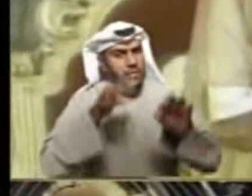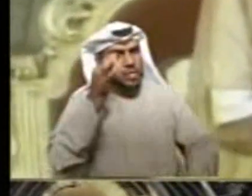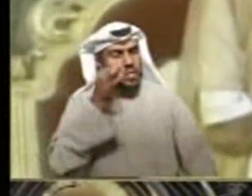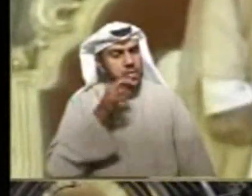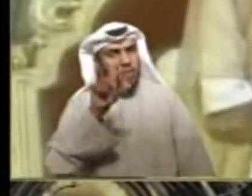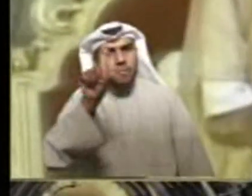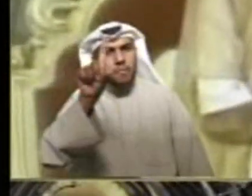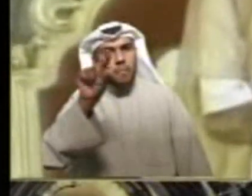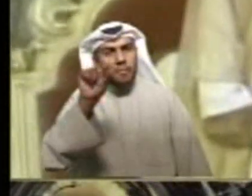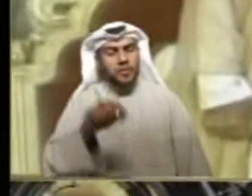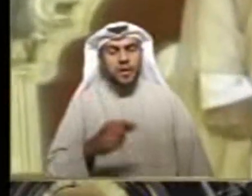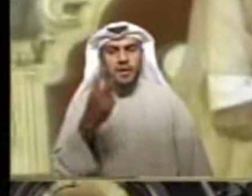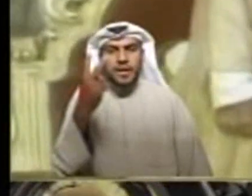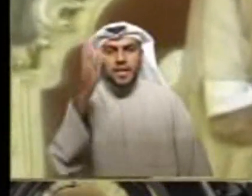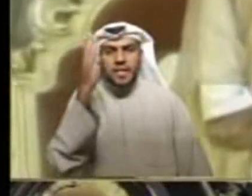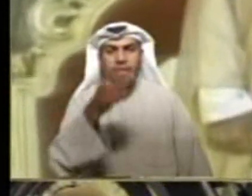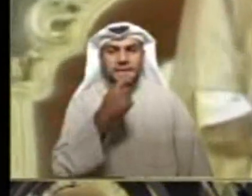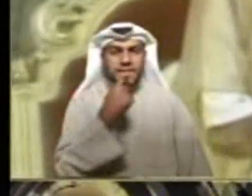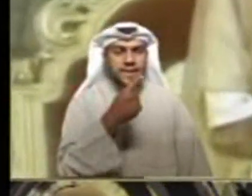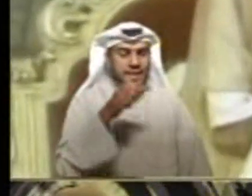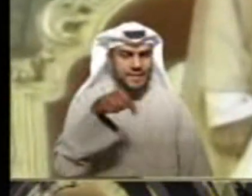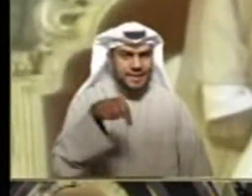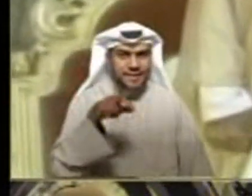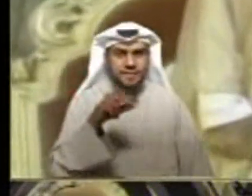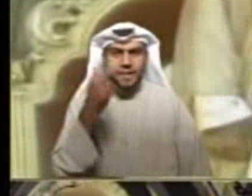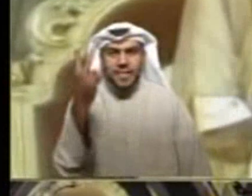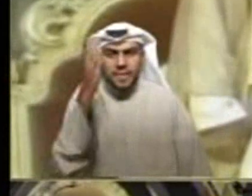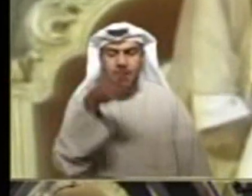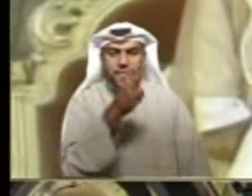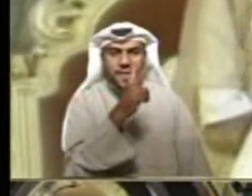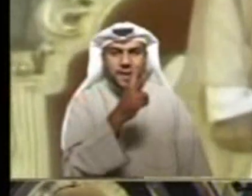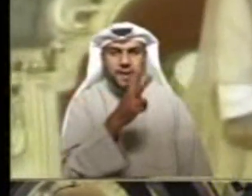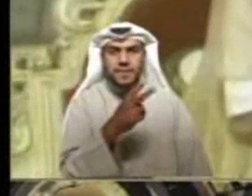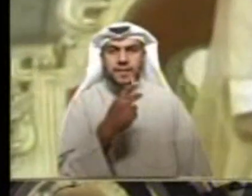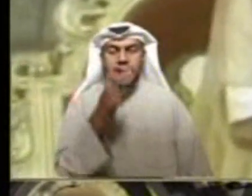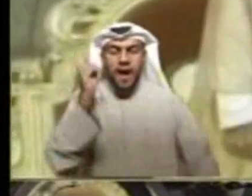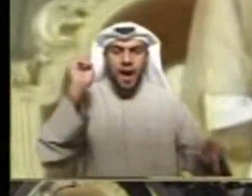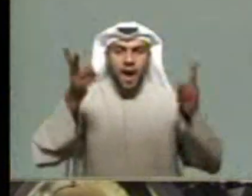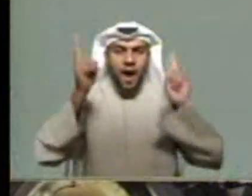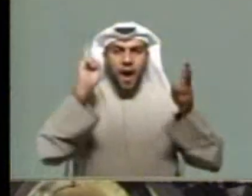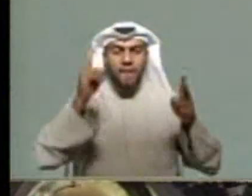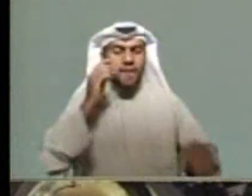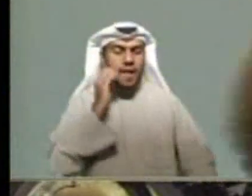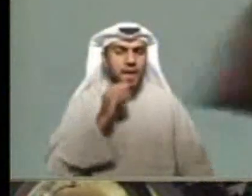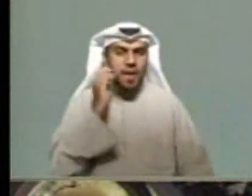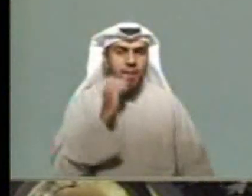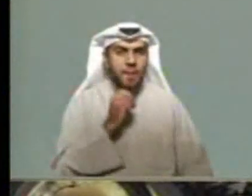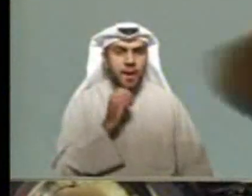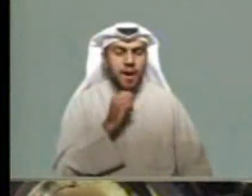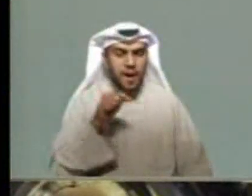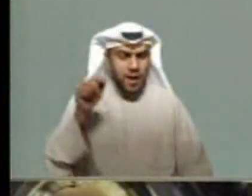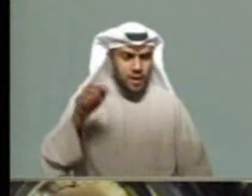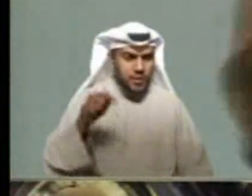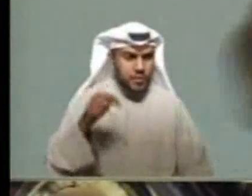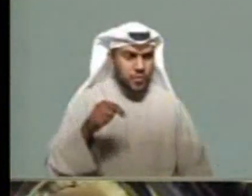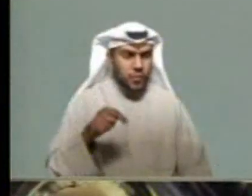العلا. ففي 2 ديسمبر من كل عام تحتفل دولة الإمارات العربية المتحدة الشقيقة بعيدها الوطني، والذي